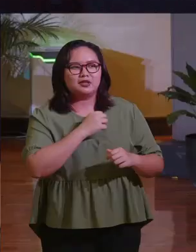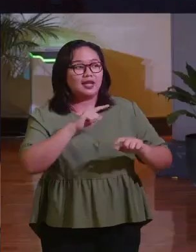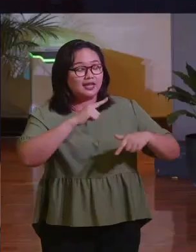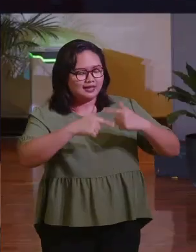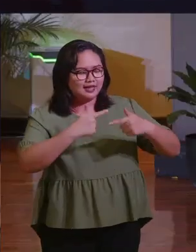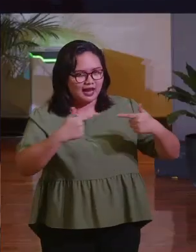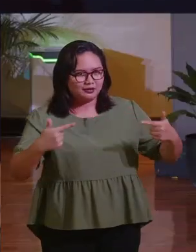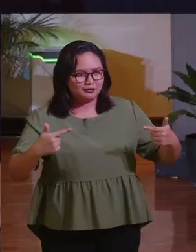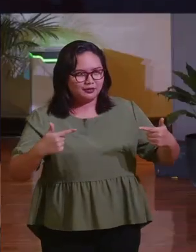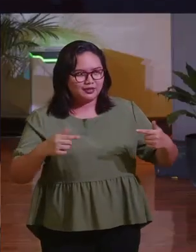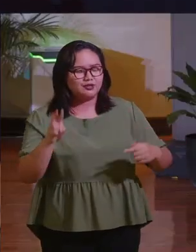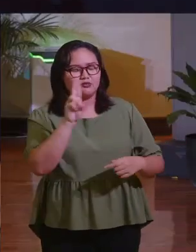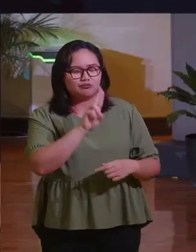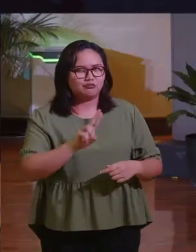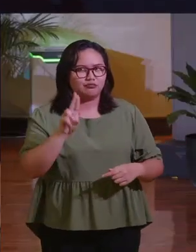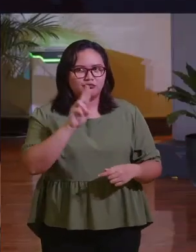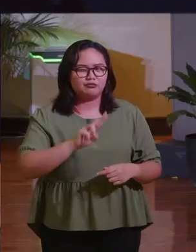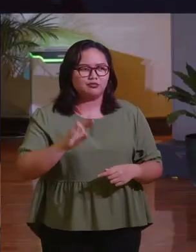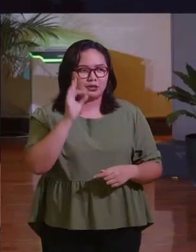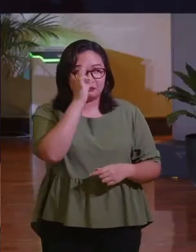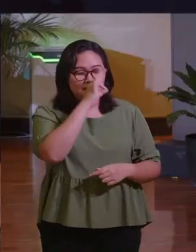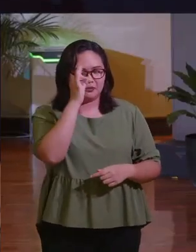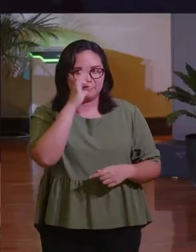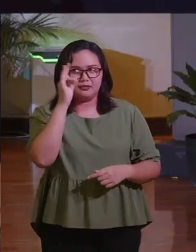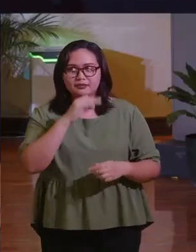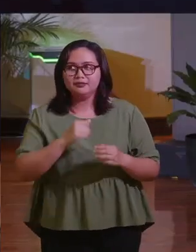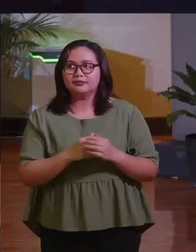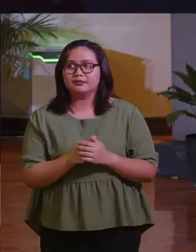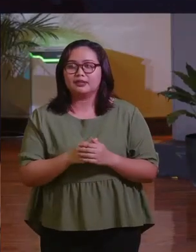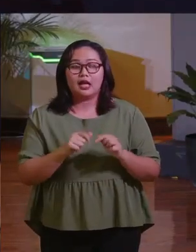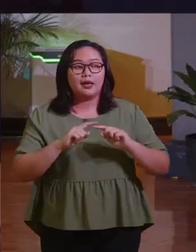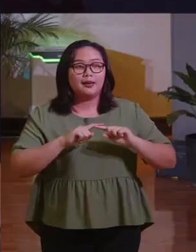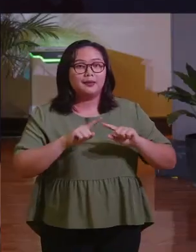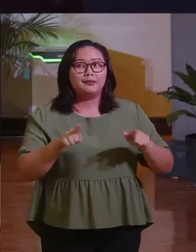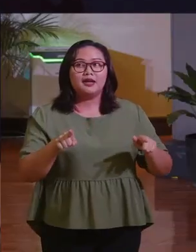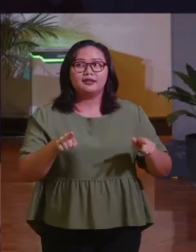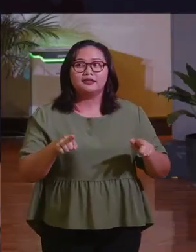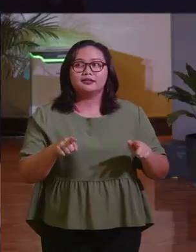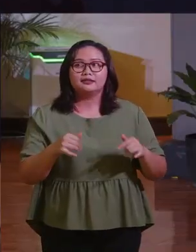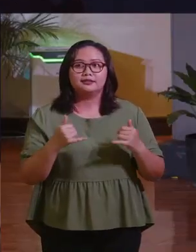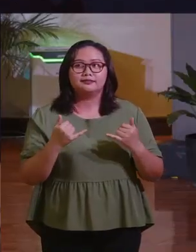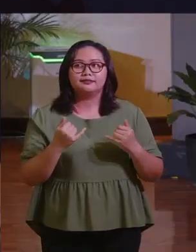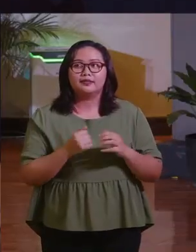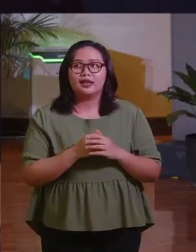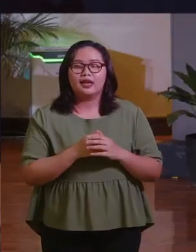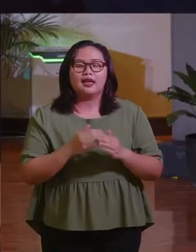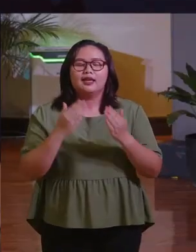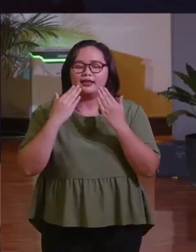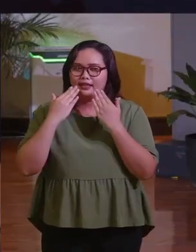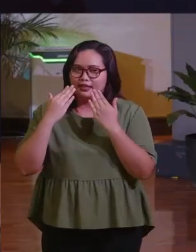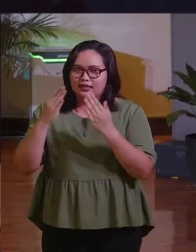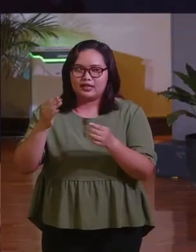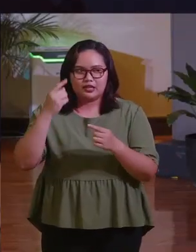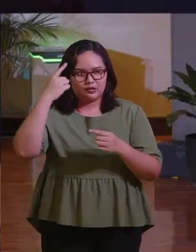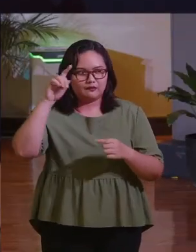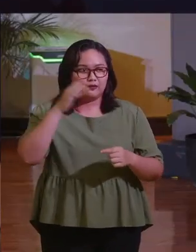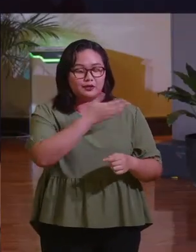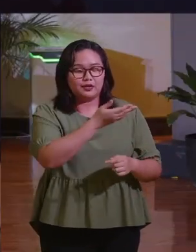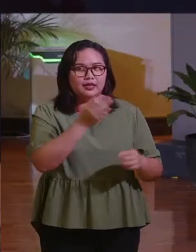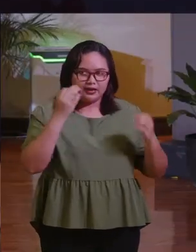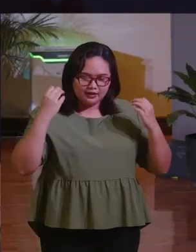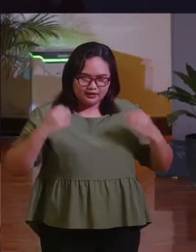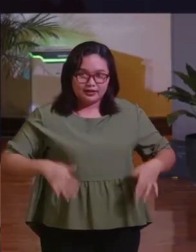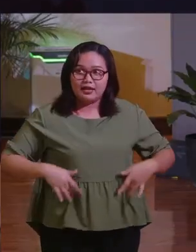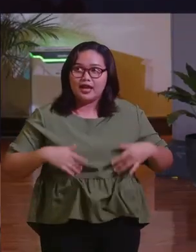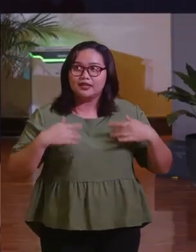Ay kanilang magamit sa kanilang pagtuturo, pero gayunpaman nagpapasalamat pa rin tayo sa kanilang mga buhay. Nakakatuwa